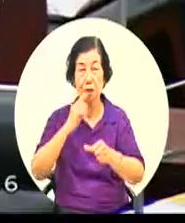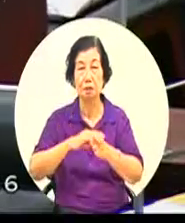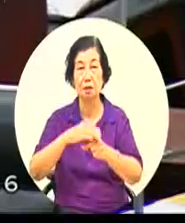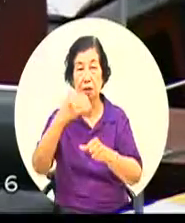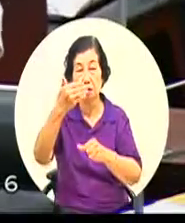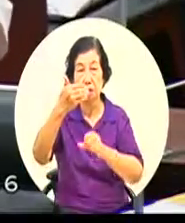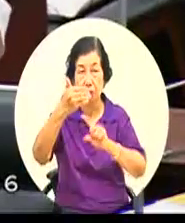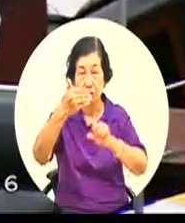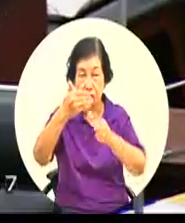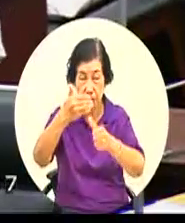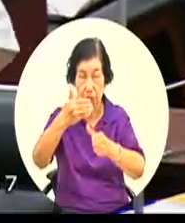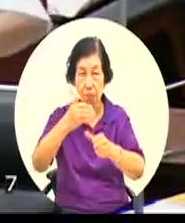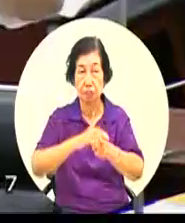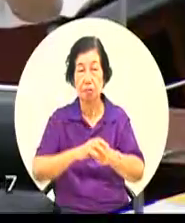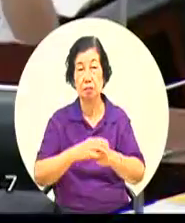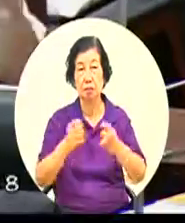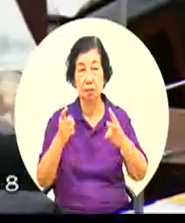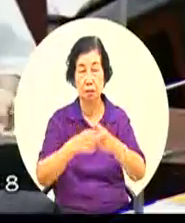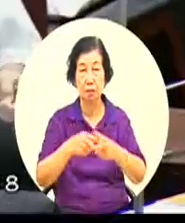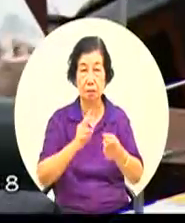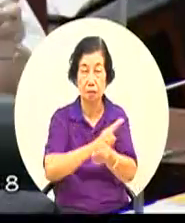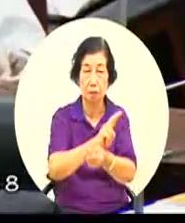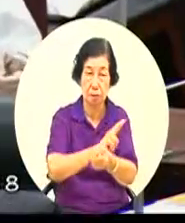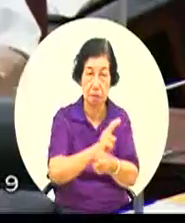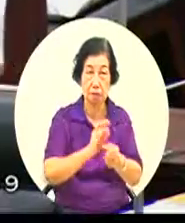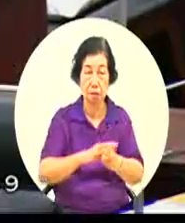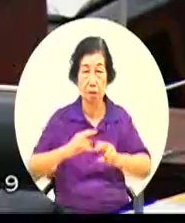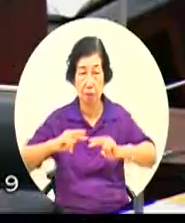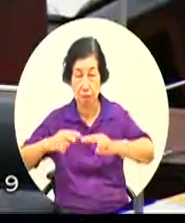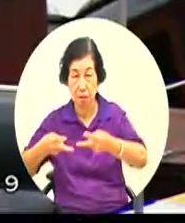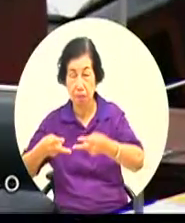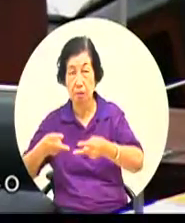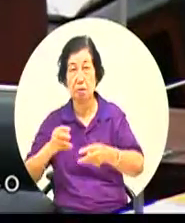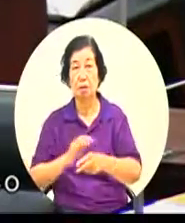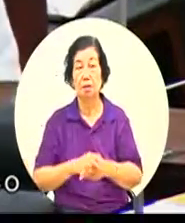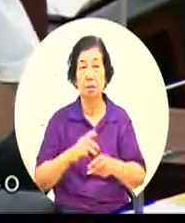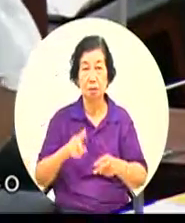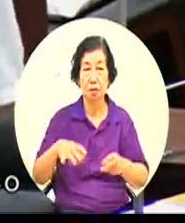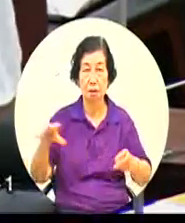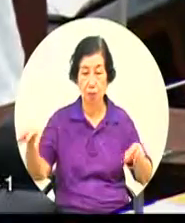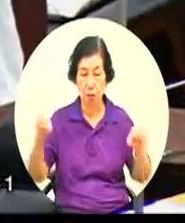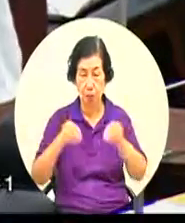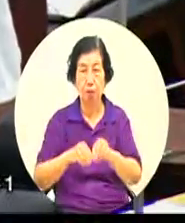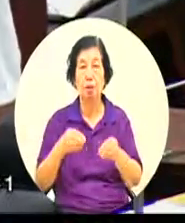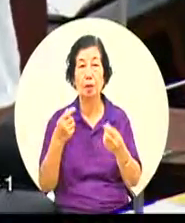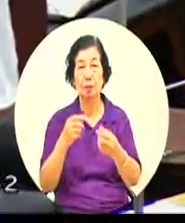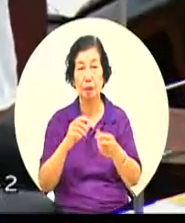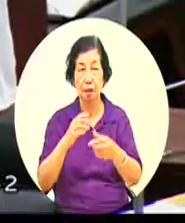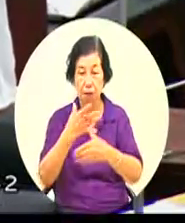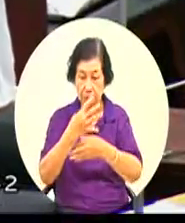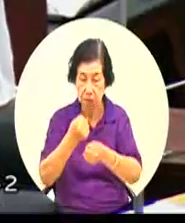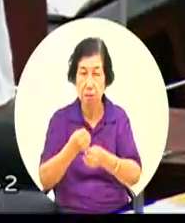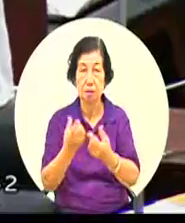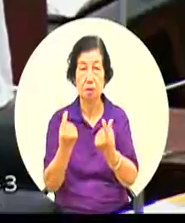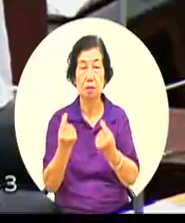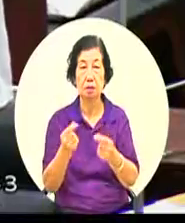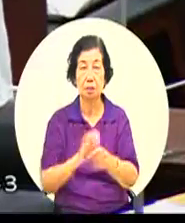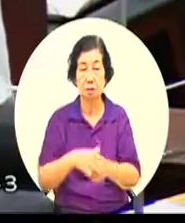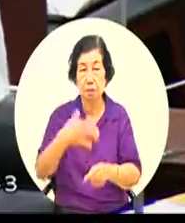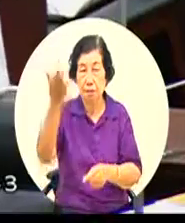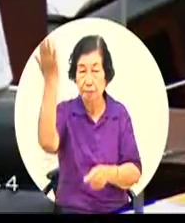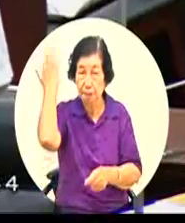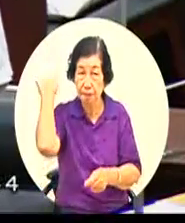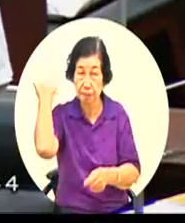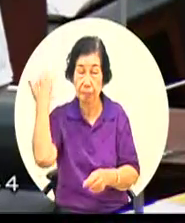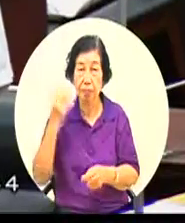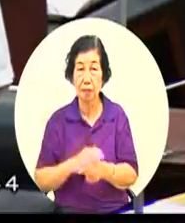啊烧那伫先蛇变将，改啊伫九月十五还没当日嘞。首先因较早，因个比